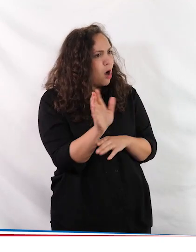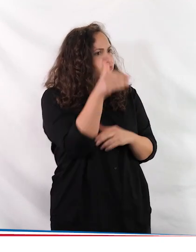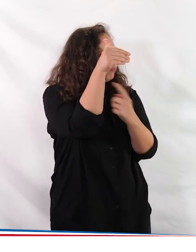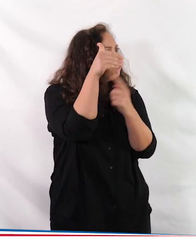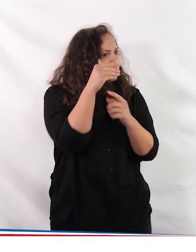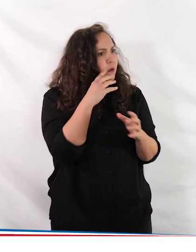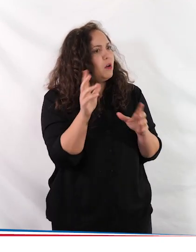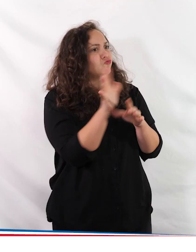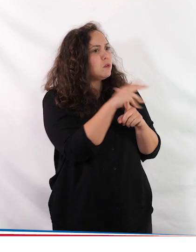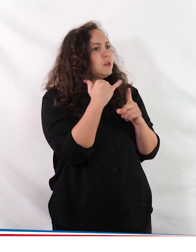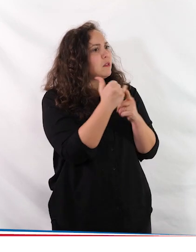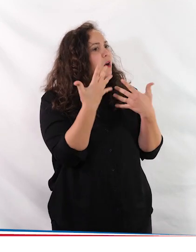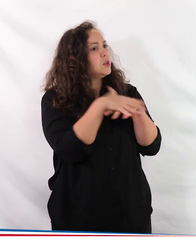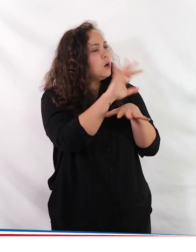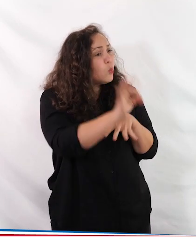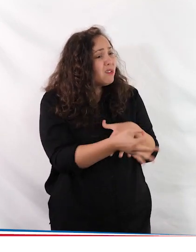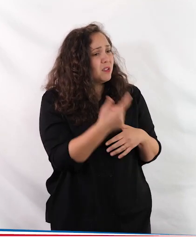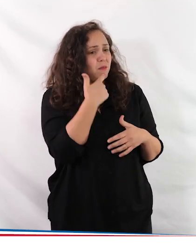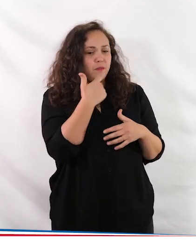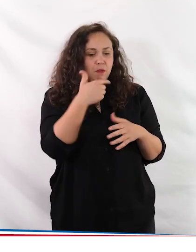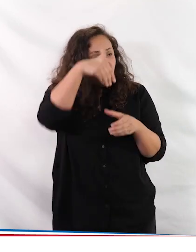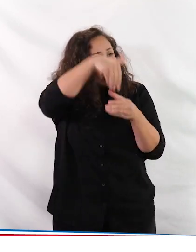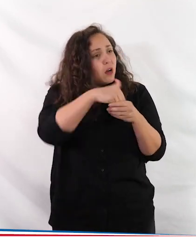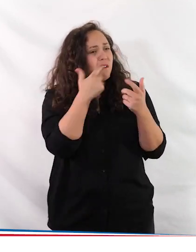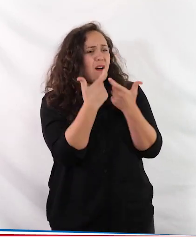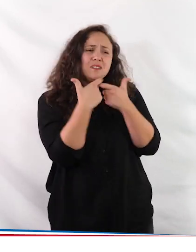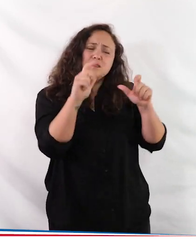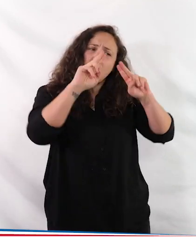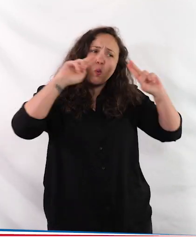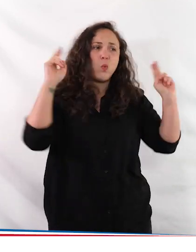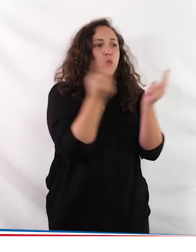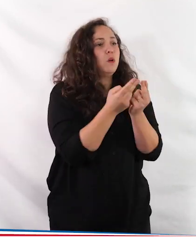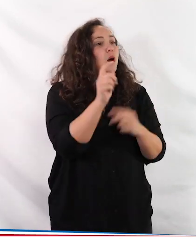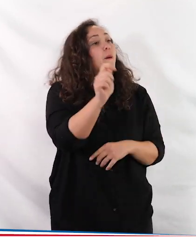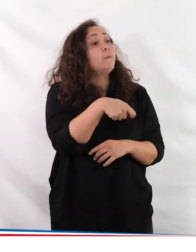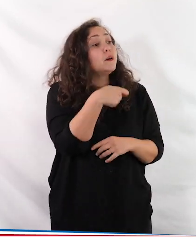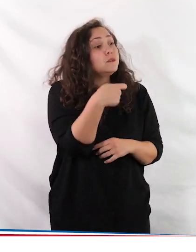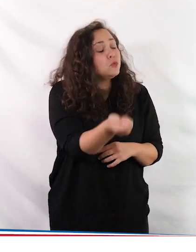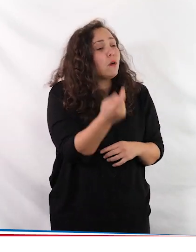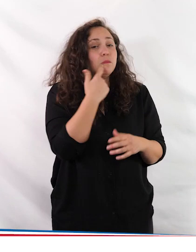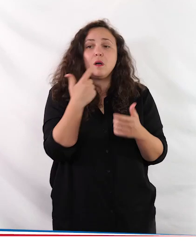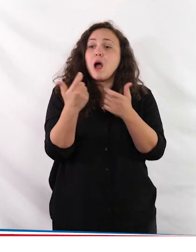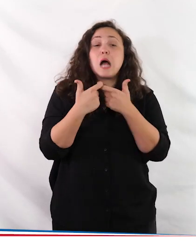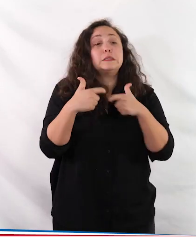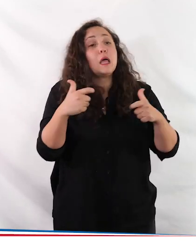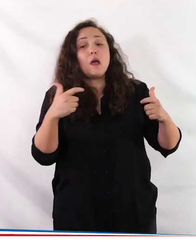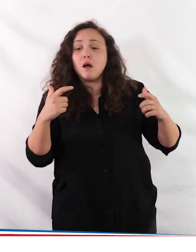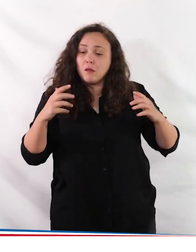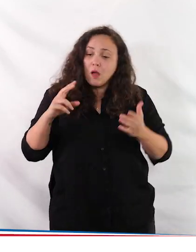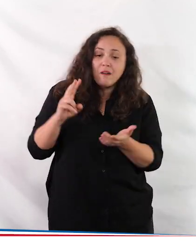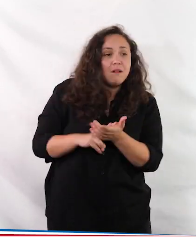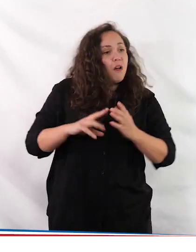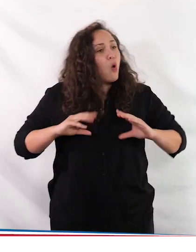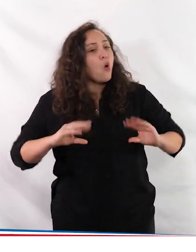une société inclusive, c'est une société dans laquelle il y a une accessibilité universelle. Bien sûr, l'accessibilité réelle, voilà, se